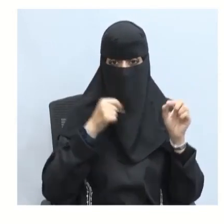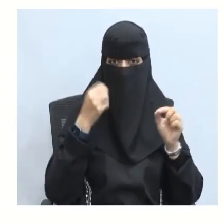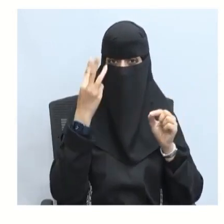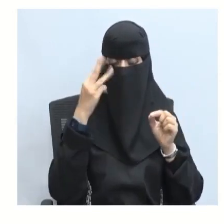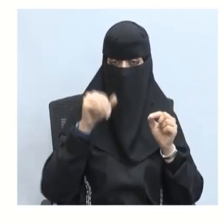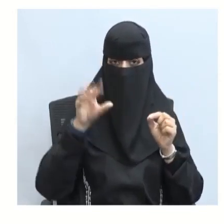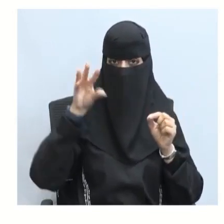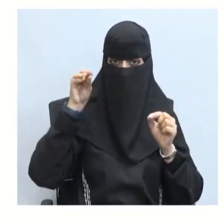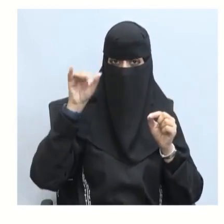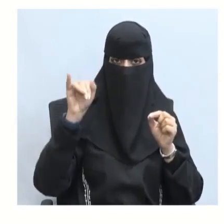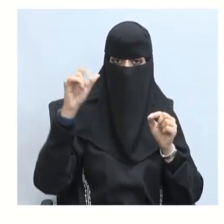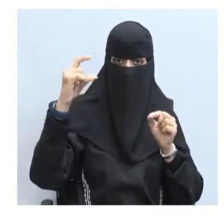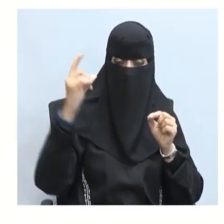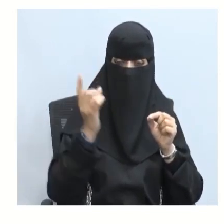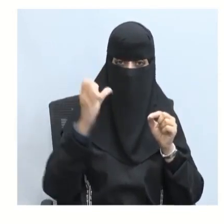فالكربوهيدرات